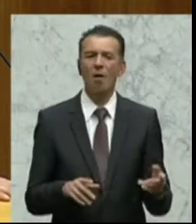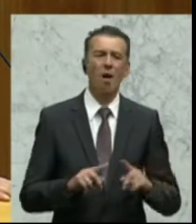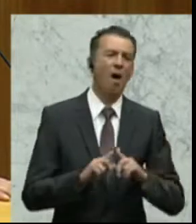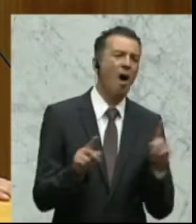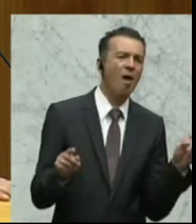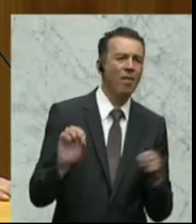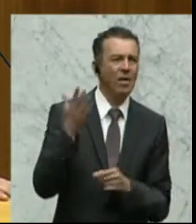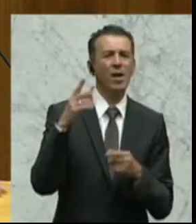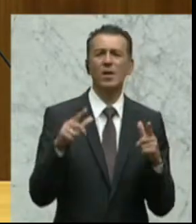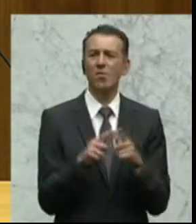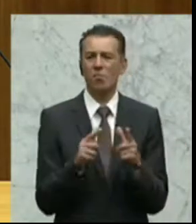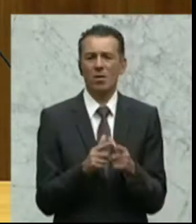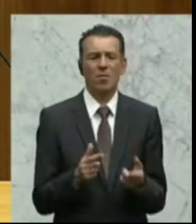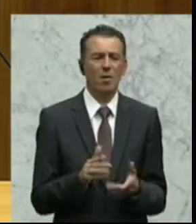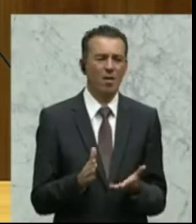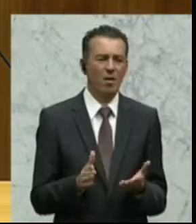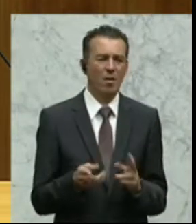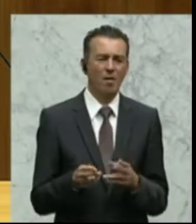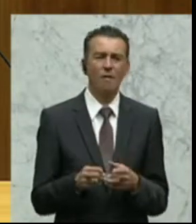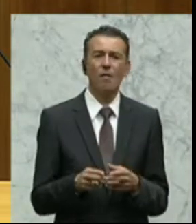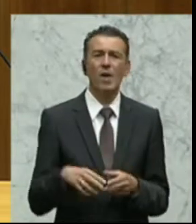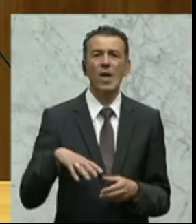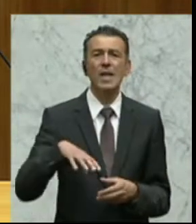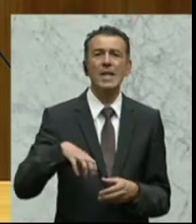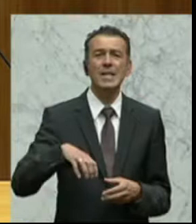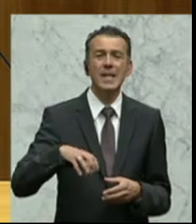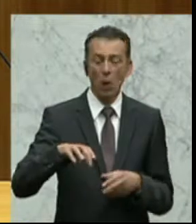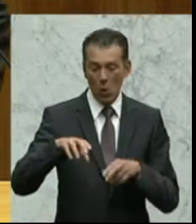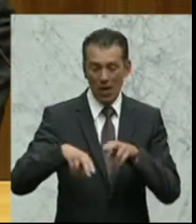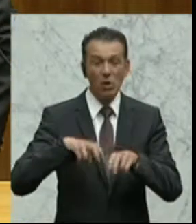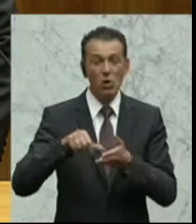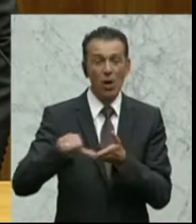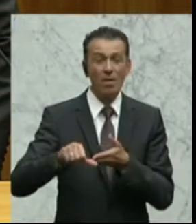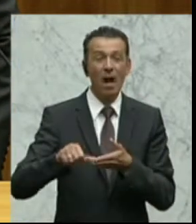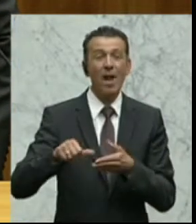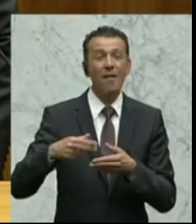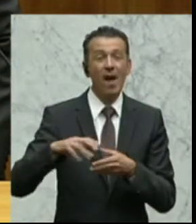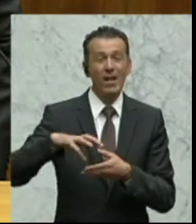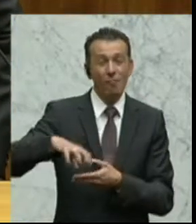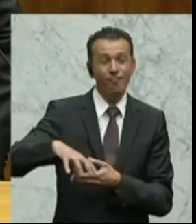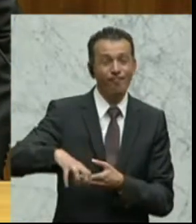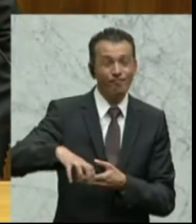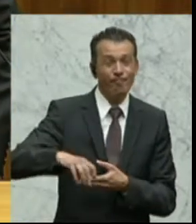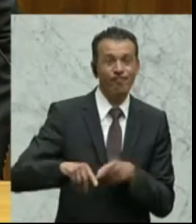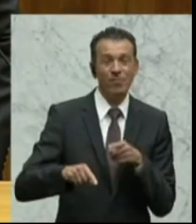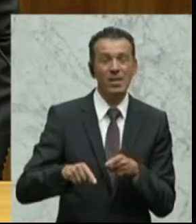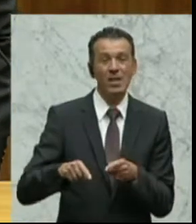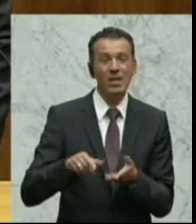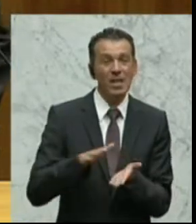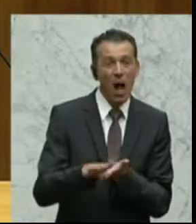Methode, wie sie die Zitrone Steuerzahler noch weiter auspressen, wird dieses Ausgabenloch sich stopfen